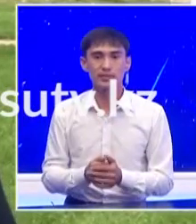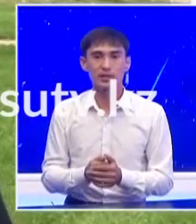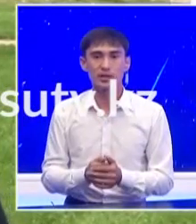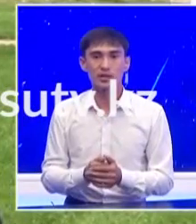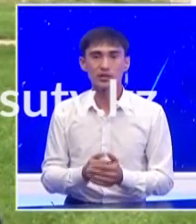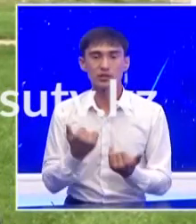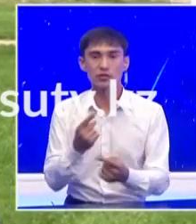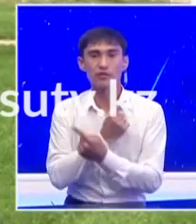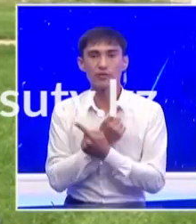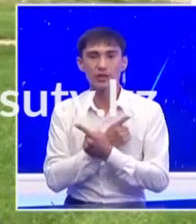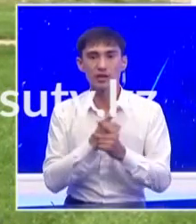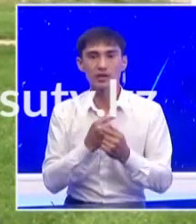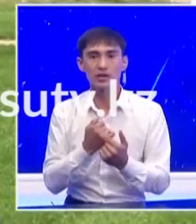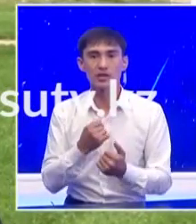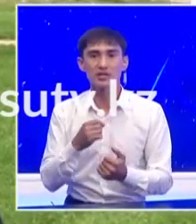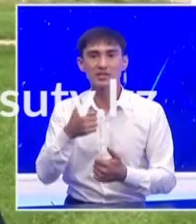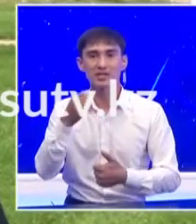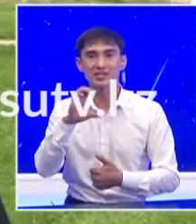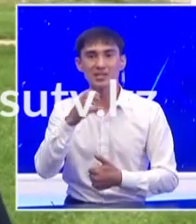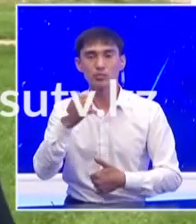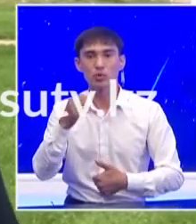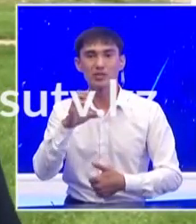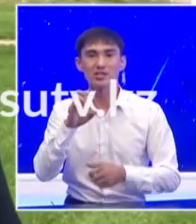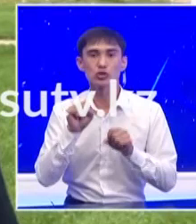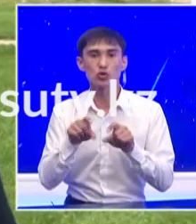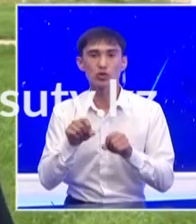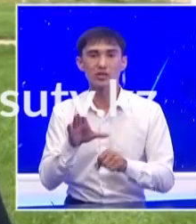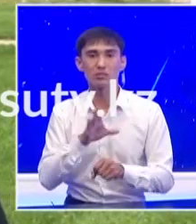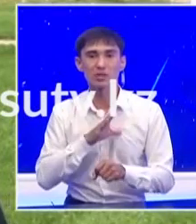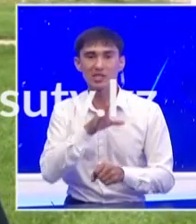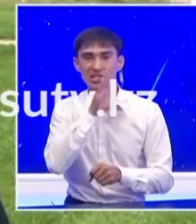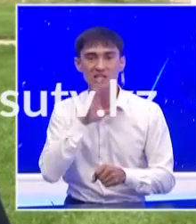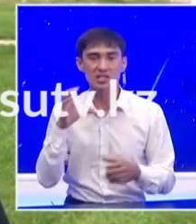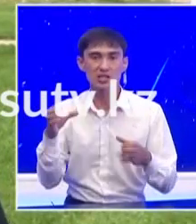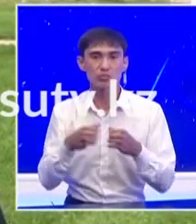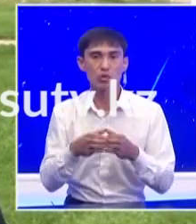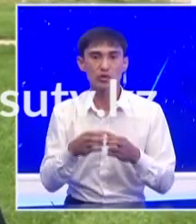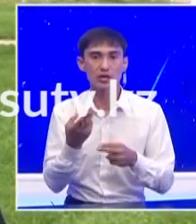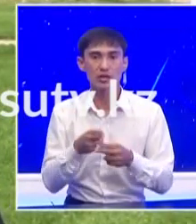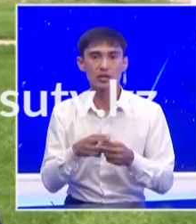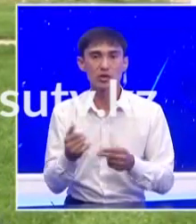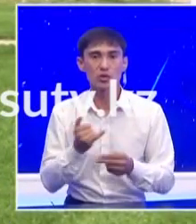финале у нас за серебро и золото стрелялась женская сборная, но